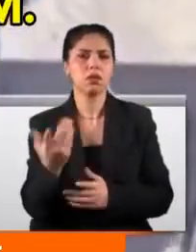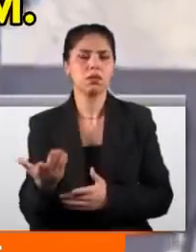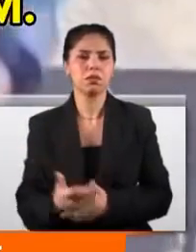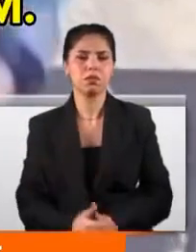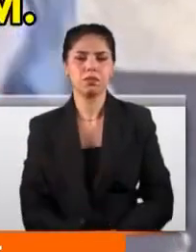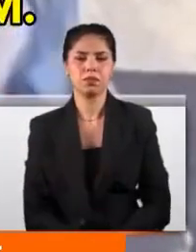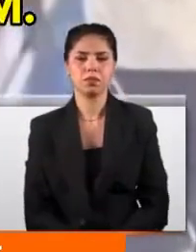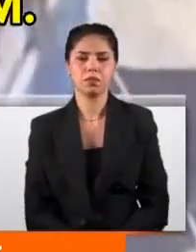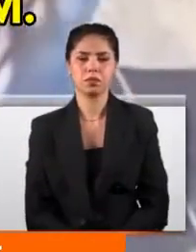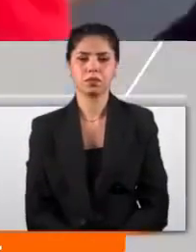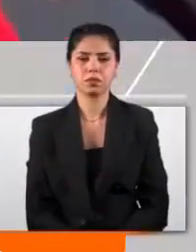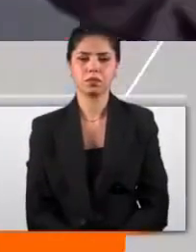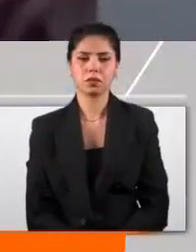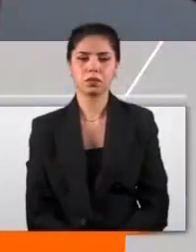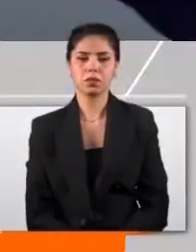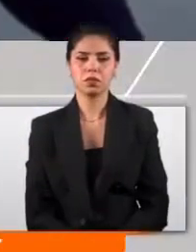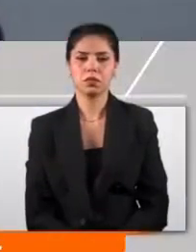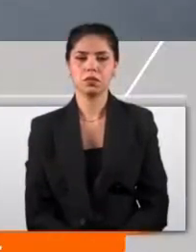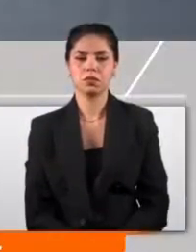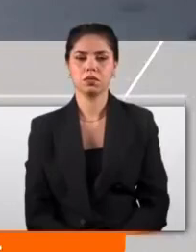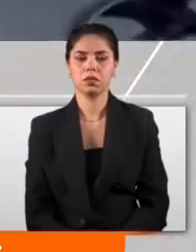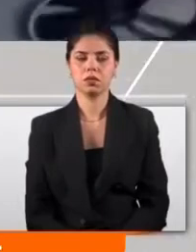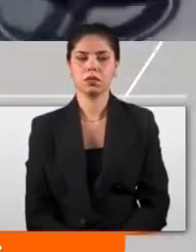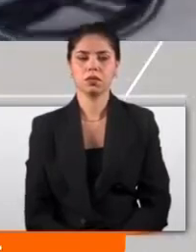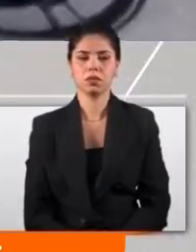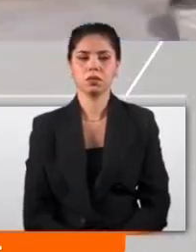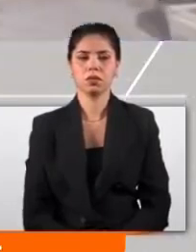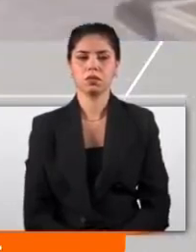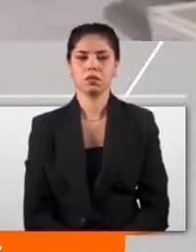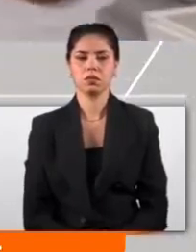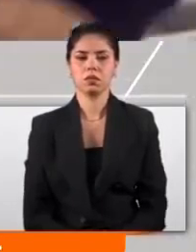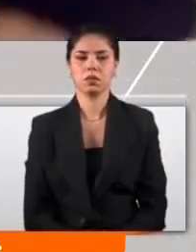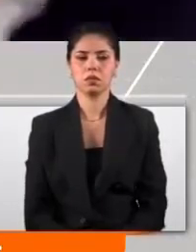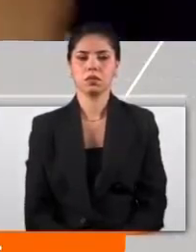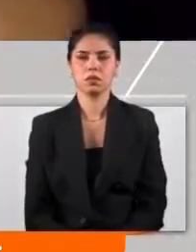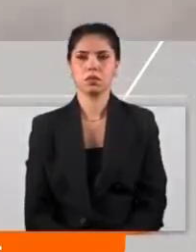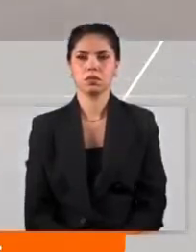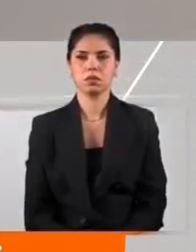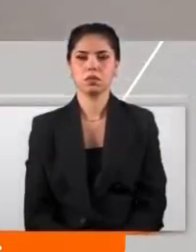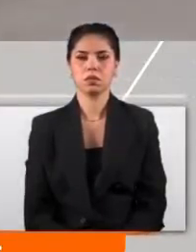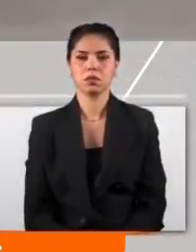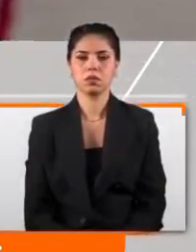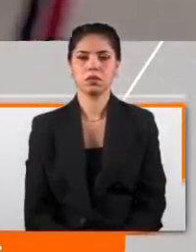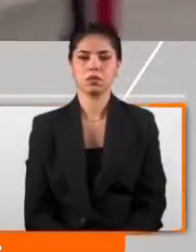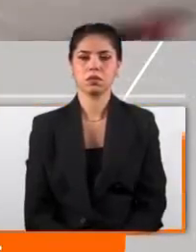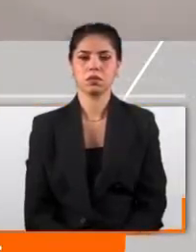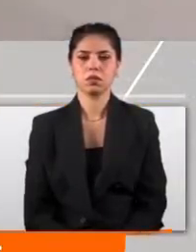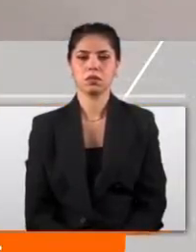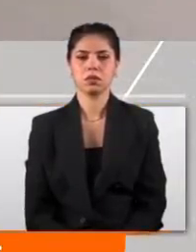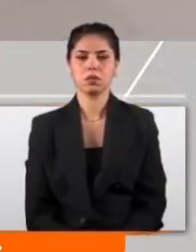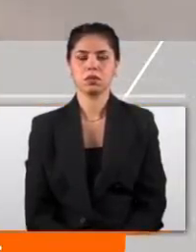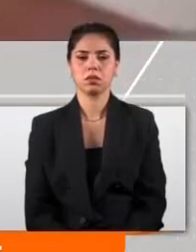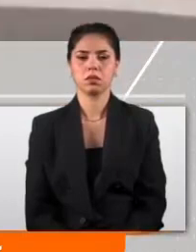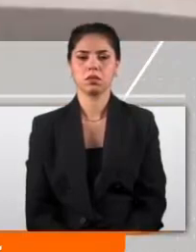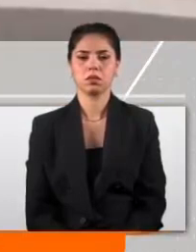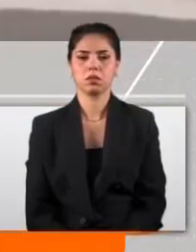Bunu da ben korumak zorundayım. Demez. İnanmıyorum. O anne söylemez. Bir anne söyler mi ya? Nasıl olur da bir anne